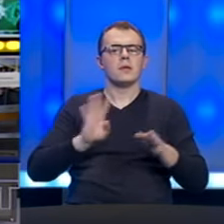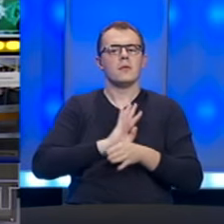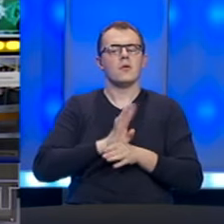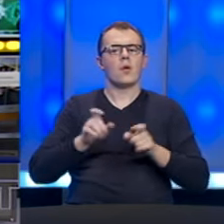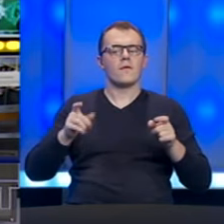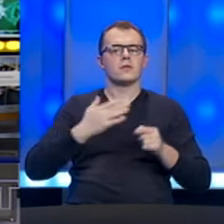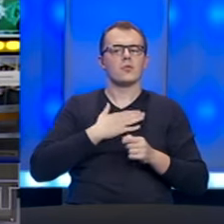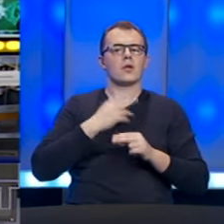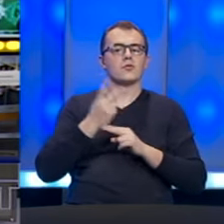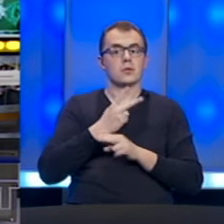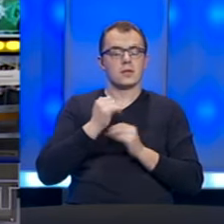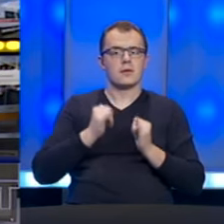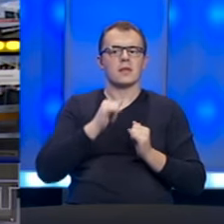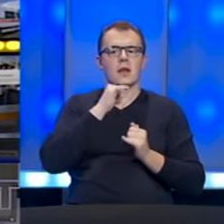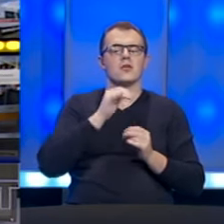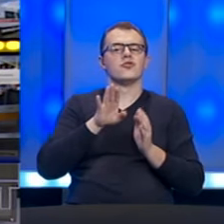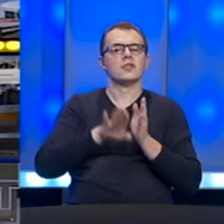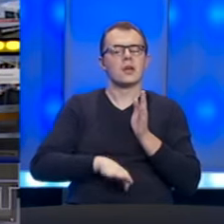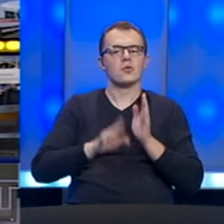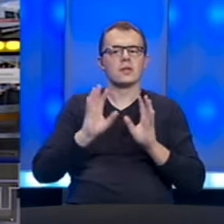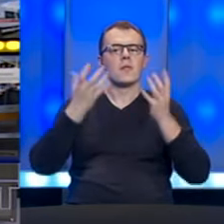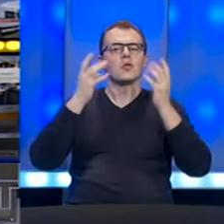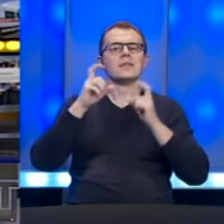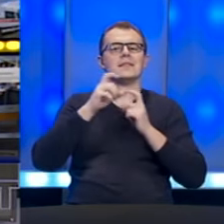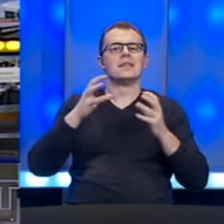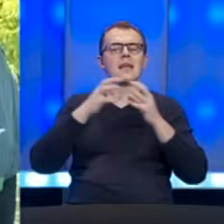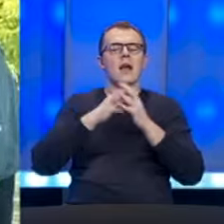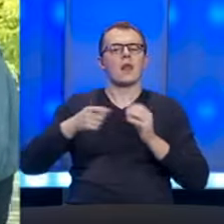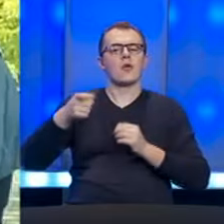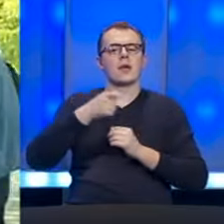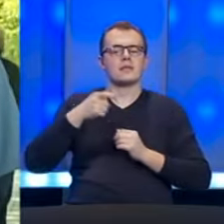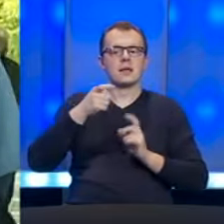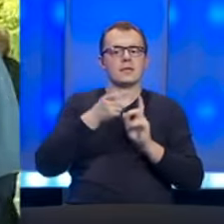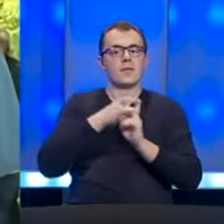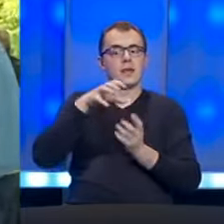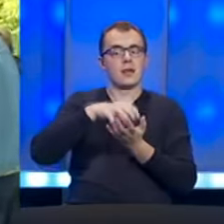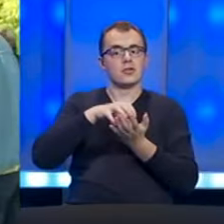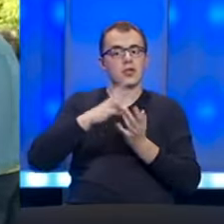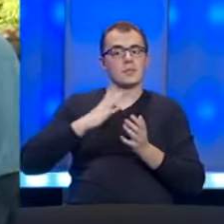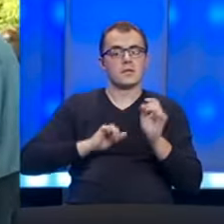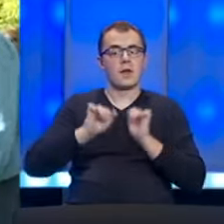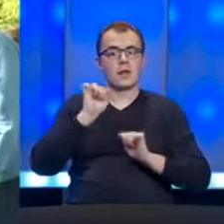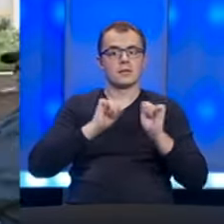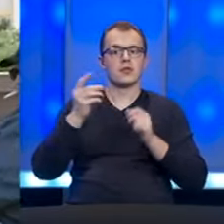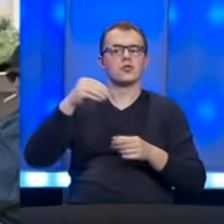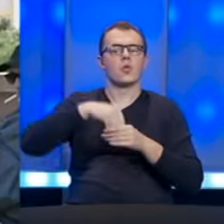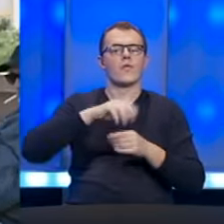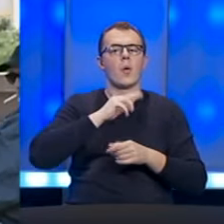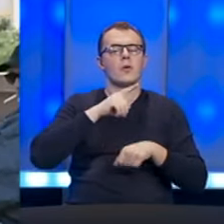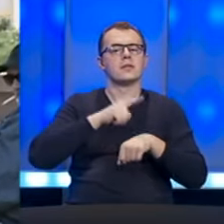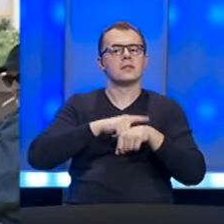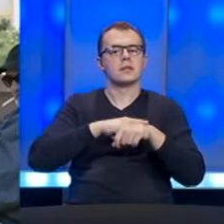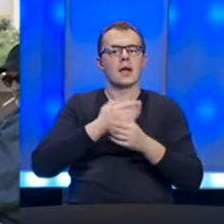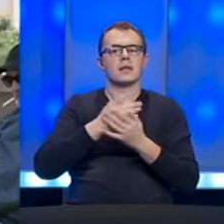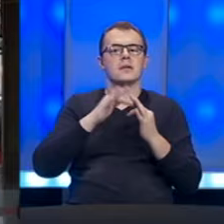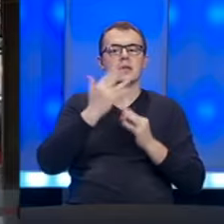našoj zemlji, danas će izostati protesti sindikalnih organizacija. Federalni štab civilne zaštite uveo je policijski sat